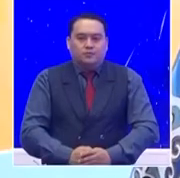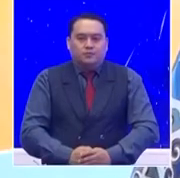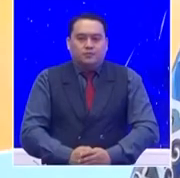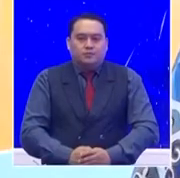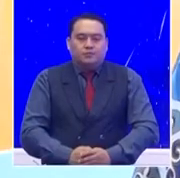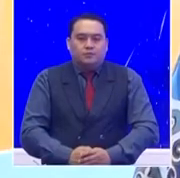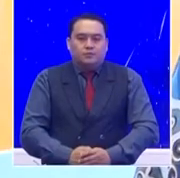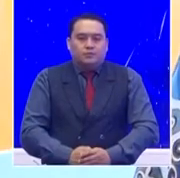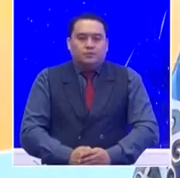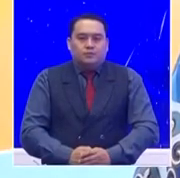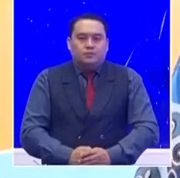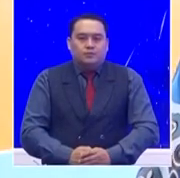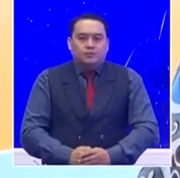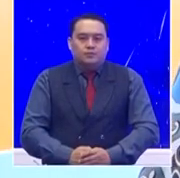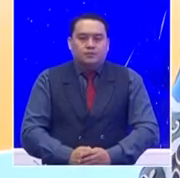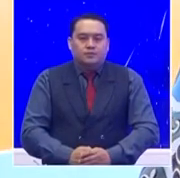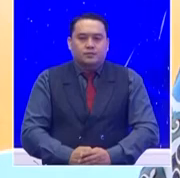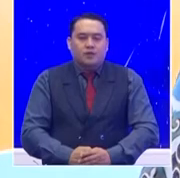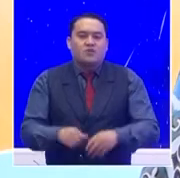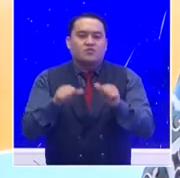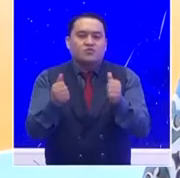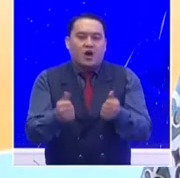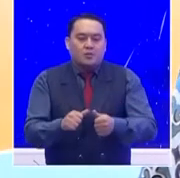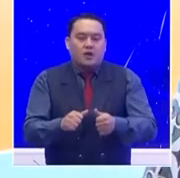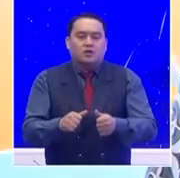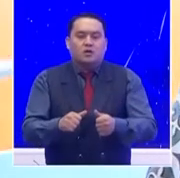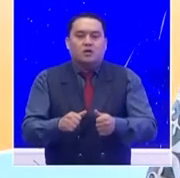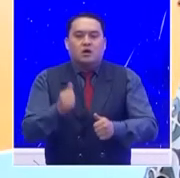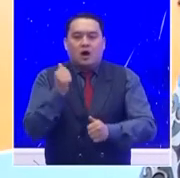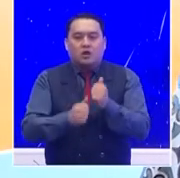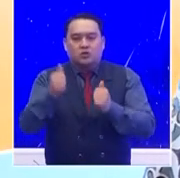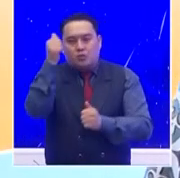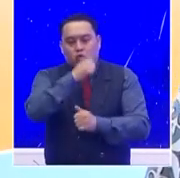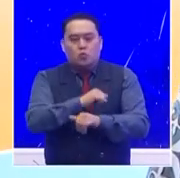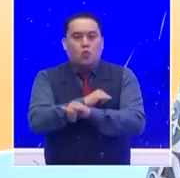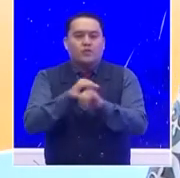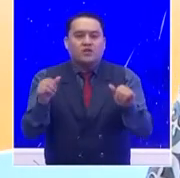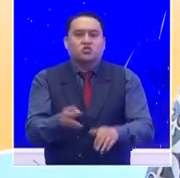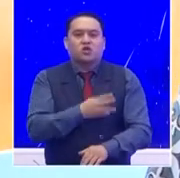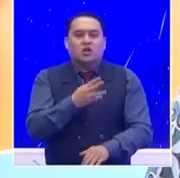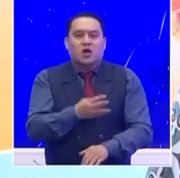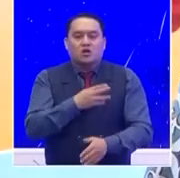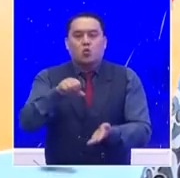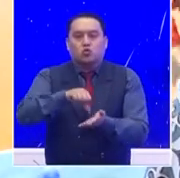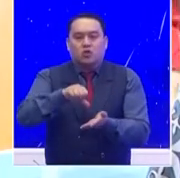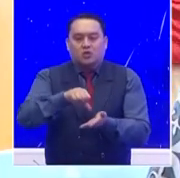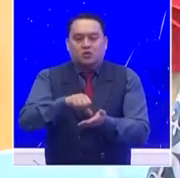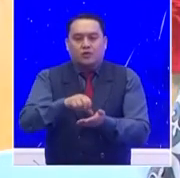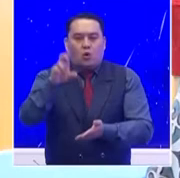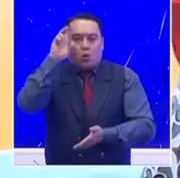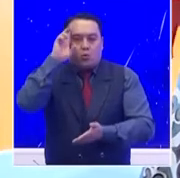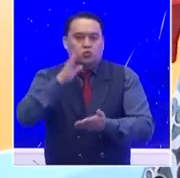формат данного турнира с каждым годом расширяется в этом году изъявили желание принять участие в